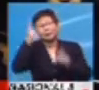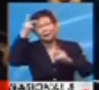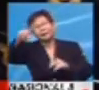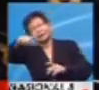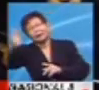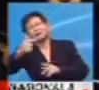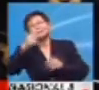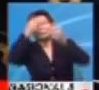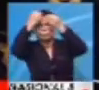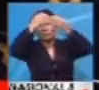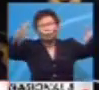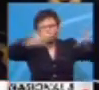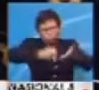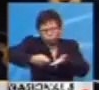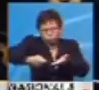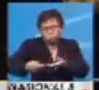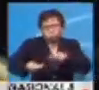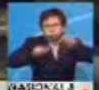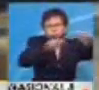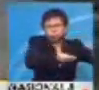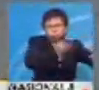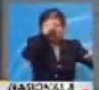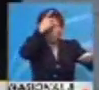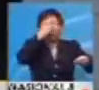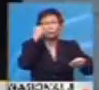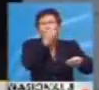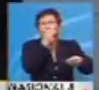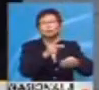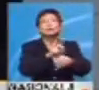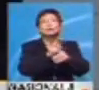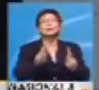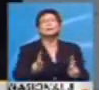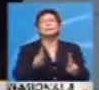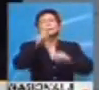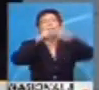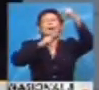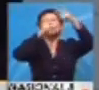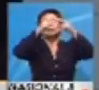menyerahkan deklarasi berkenaan kepada di bangunan